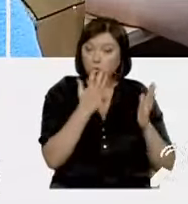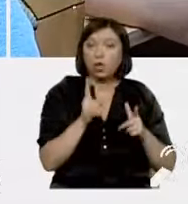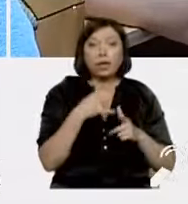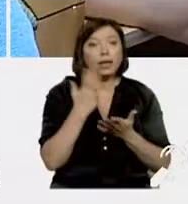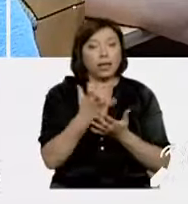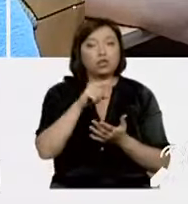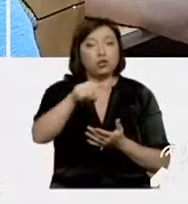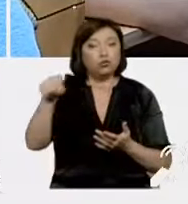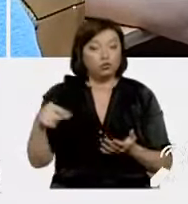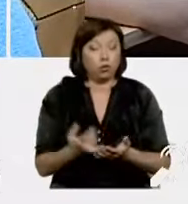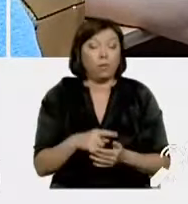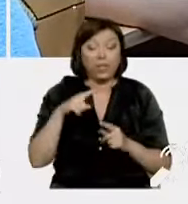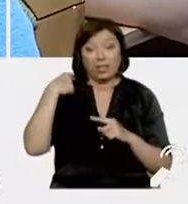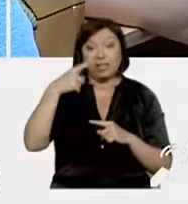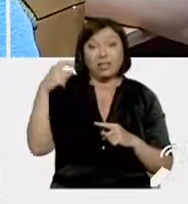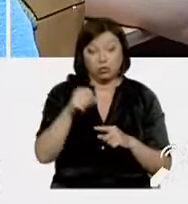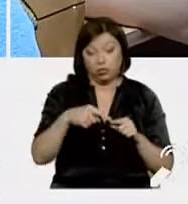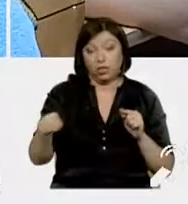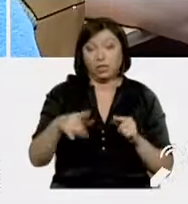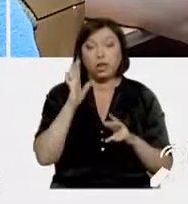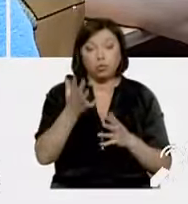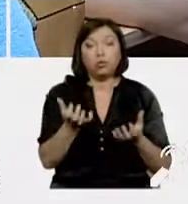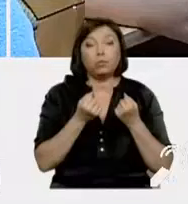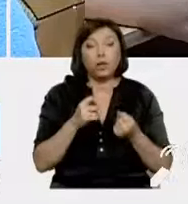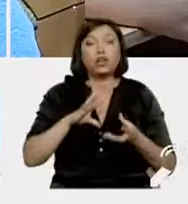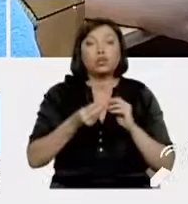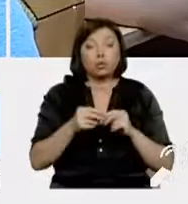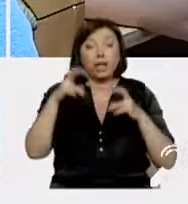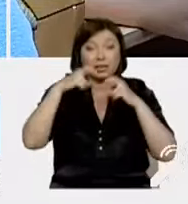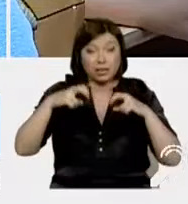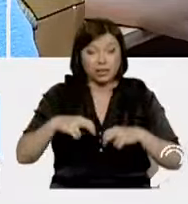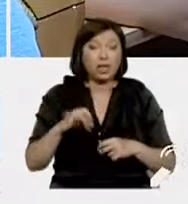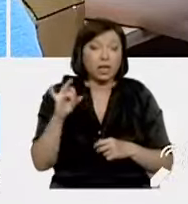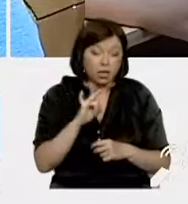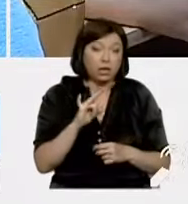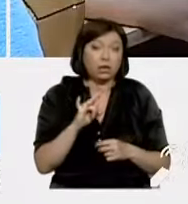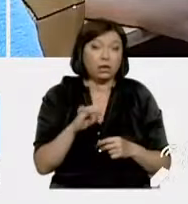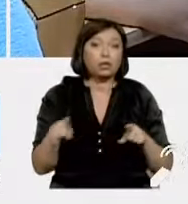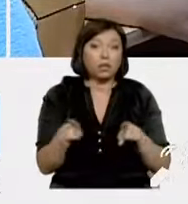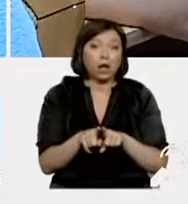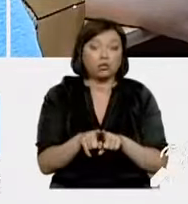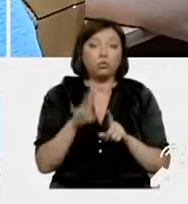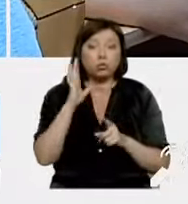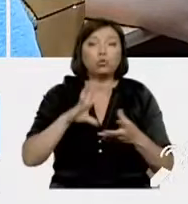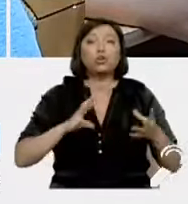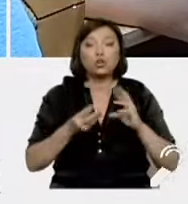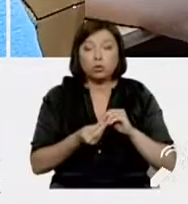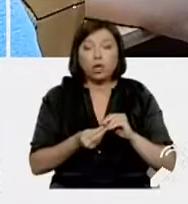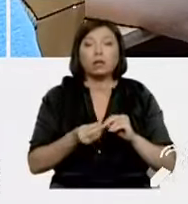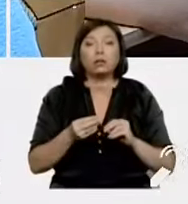În săptămâna ce urmează vom primi rezultatele anchetei, de asemenea vom primi inclusiv